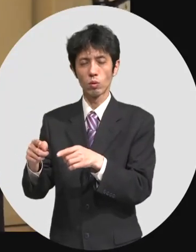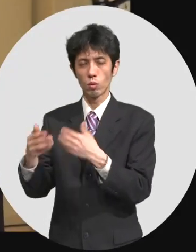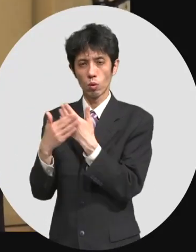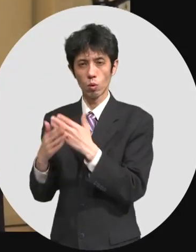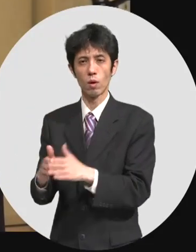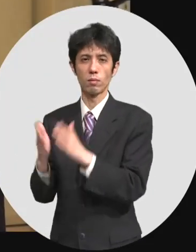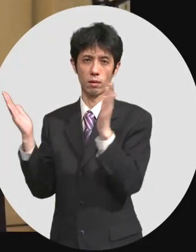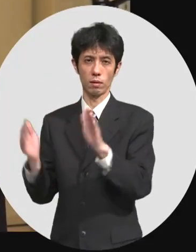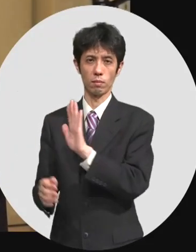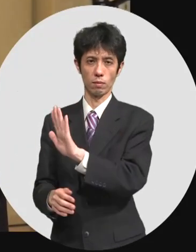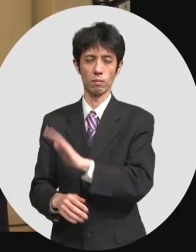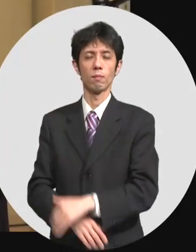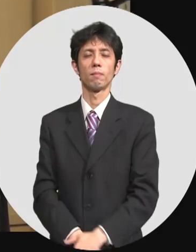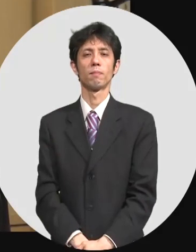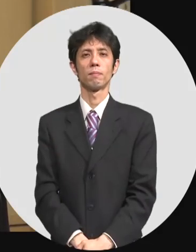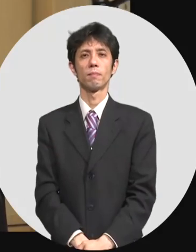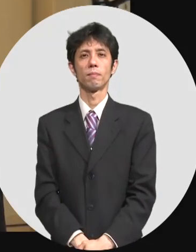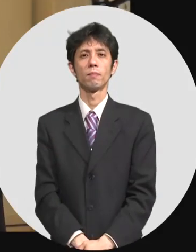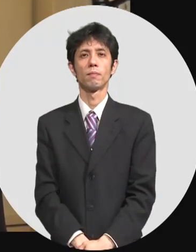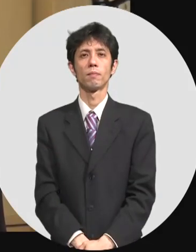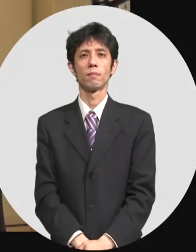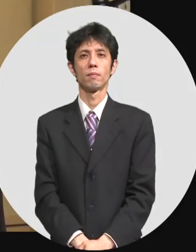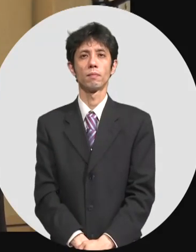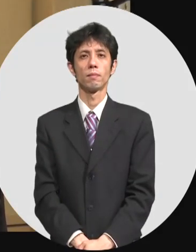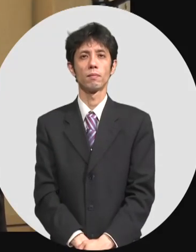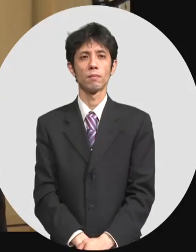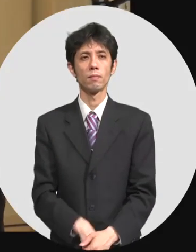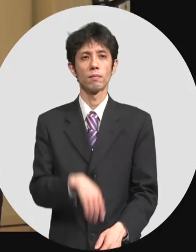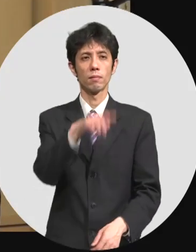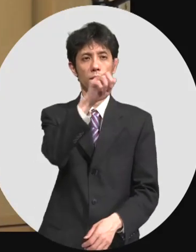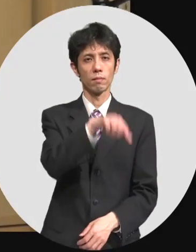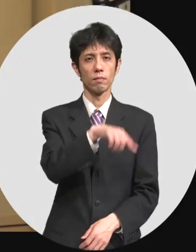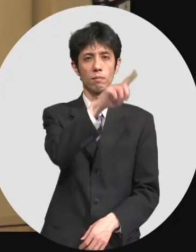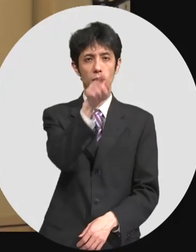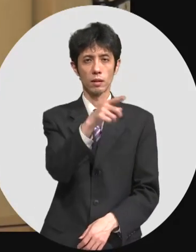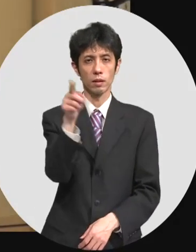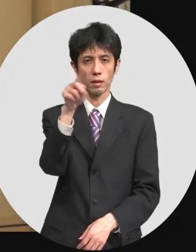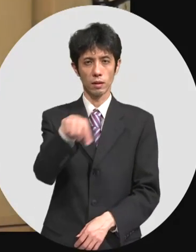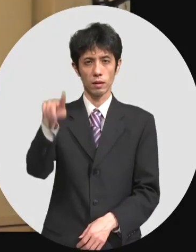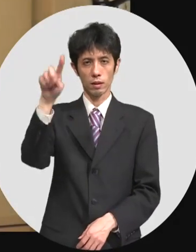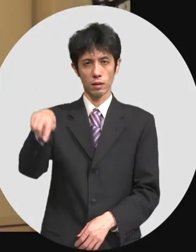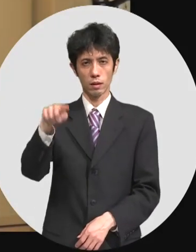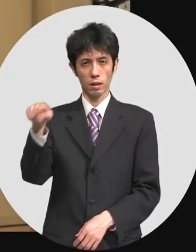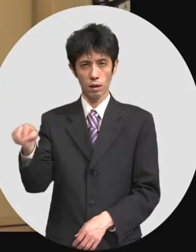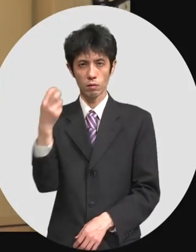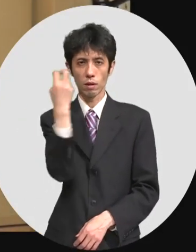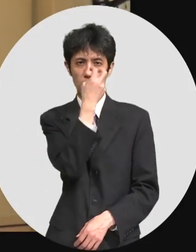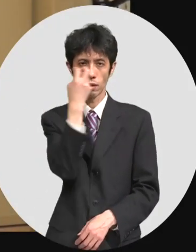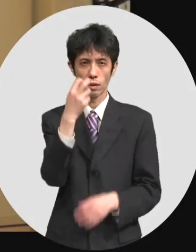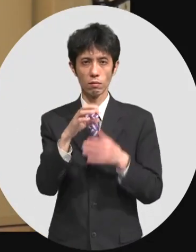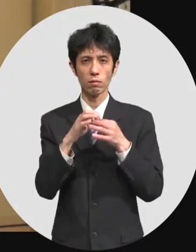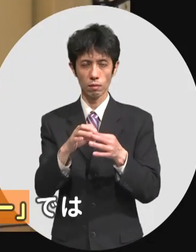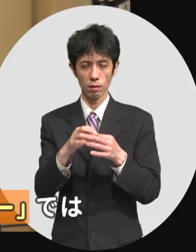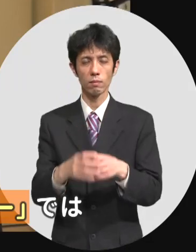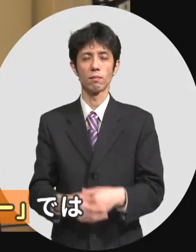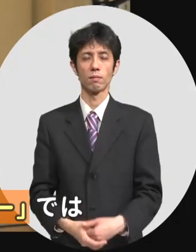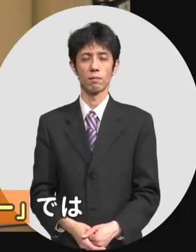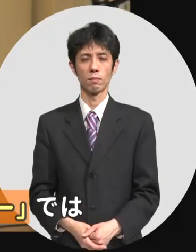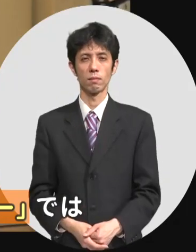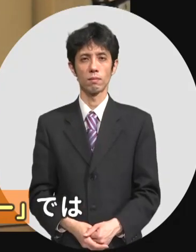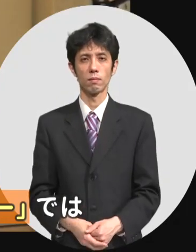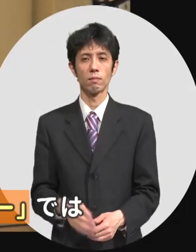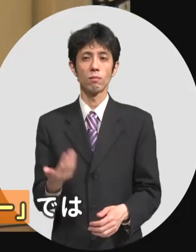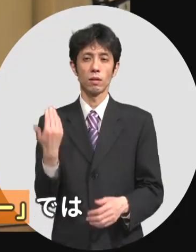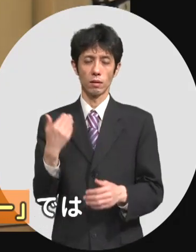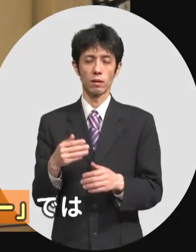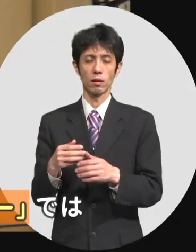ております。それから、ちょっとこれ PCR ですね、PCR 検査体制につきましては、すでに設